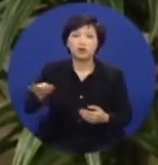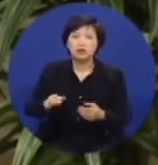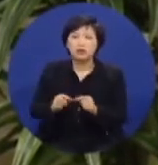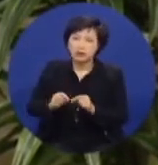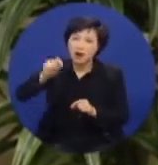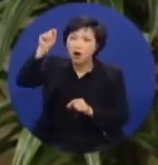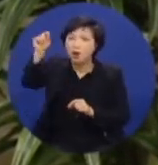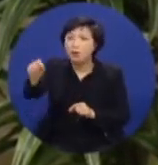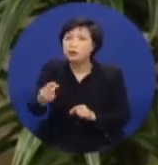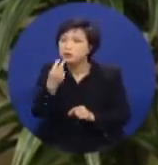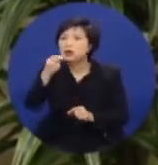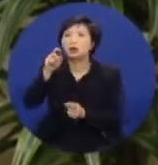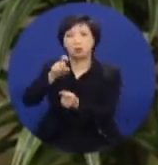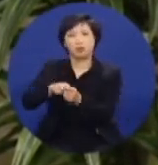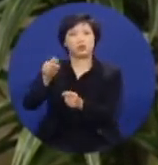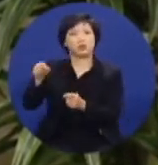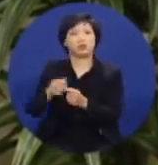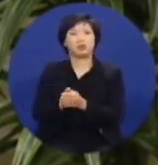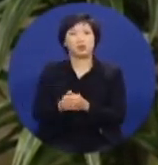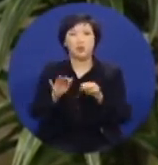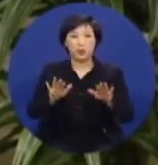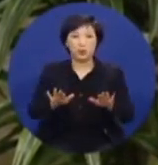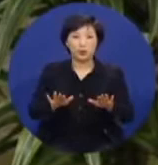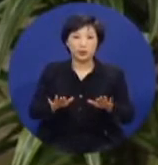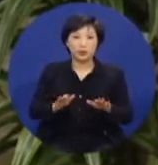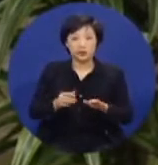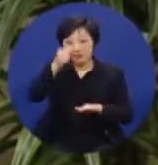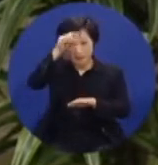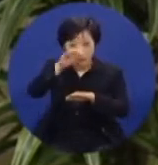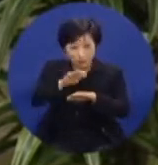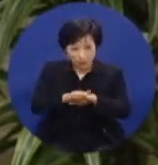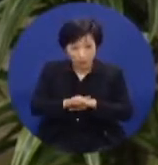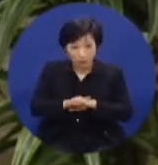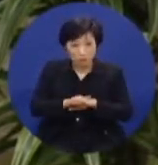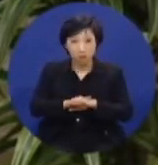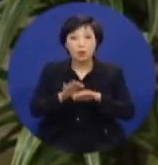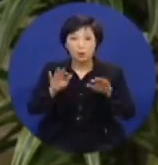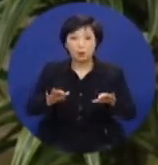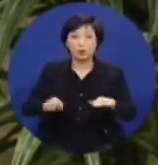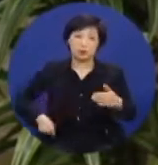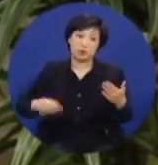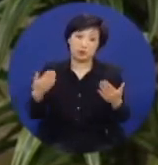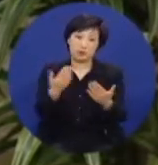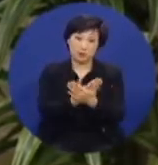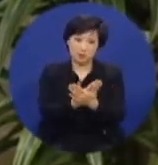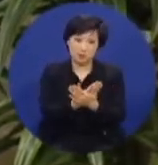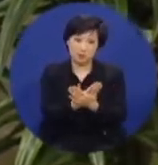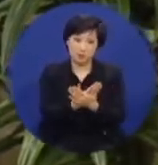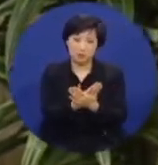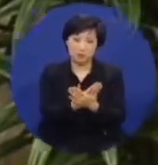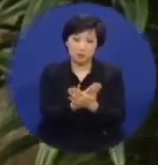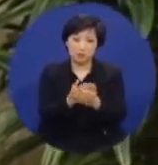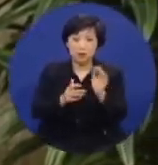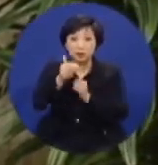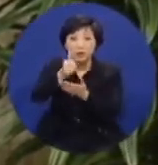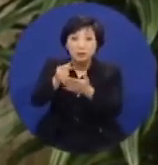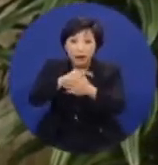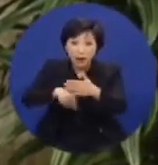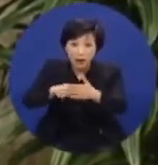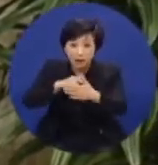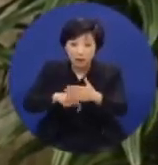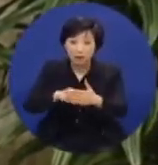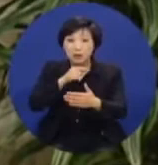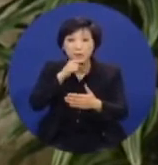영생을 위하여 으 예비하고 오늘 얘기하고 예수 안에서